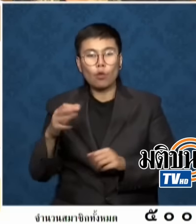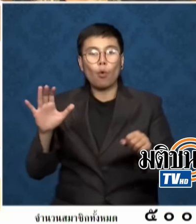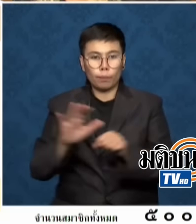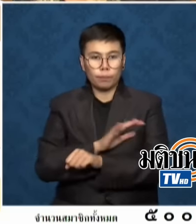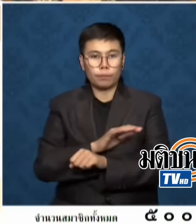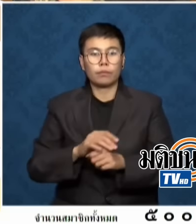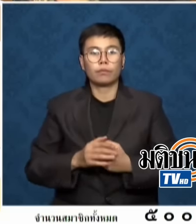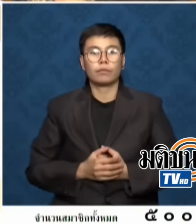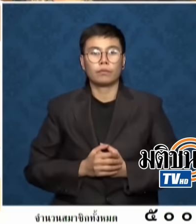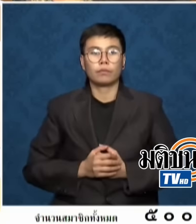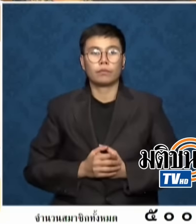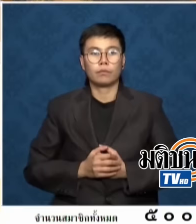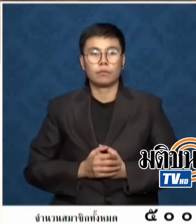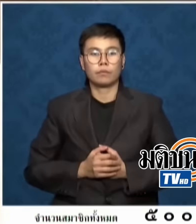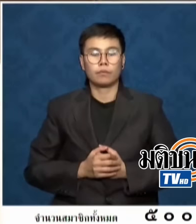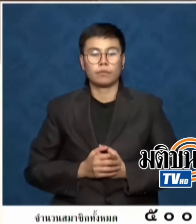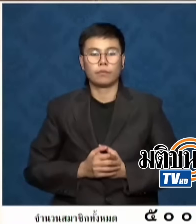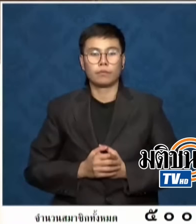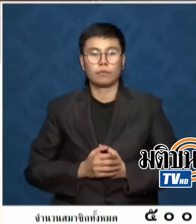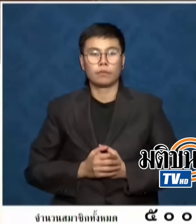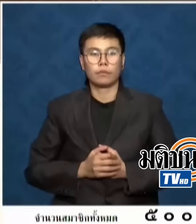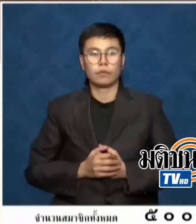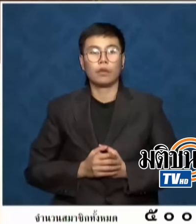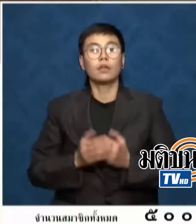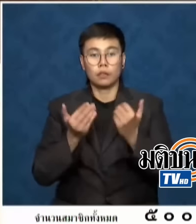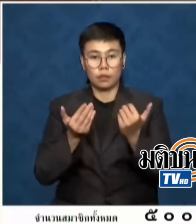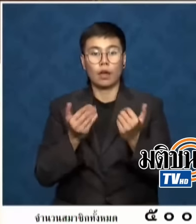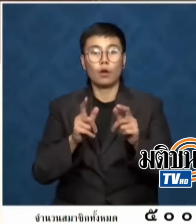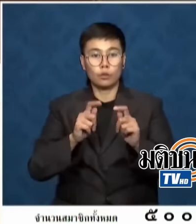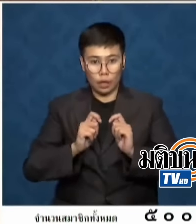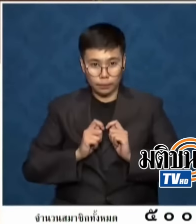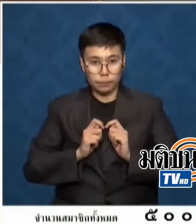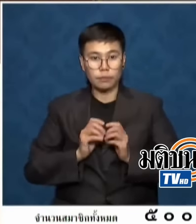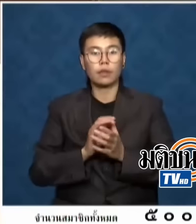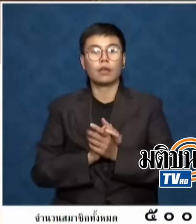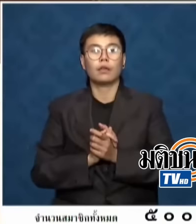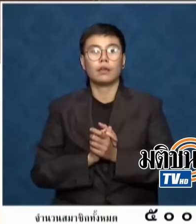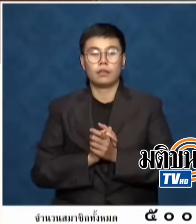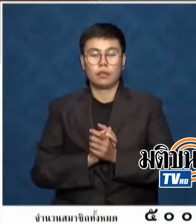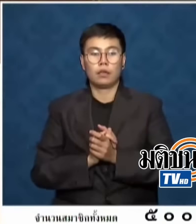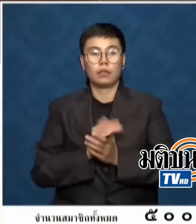ครับก็อนุโลมนะครับท่านสมาชิกเพราะว่า